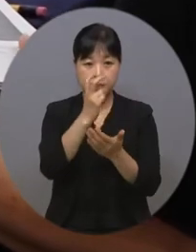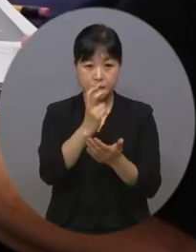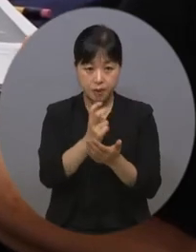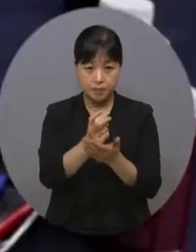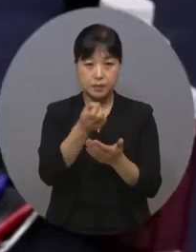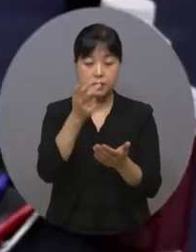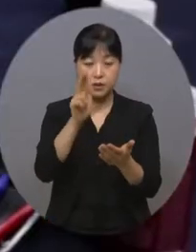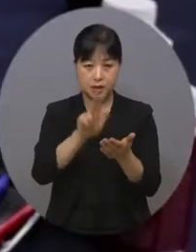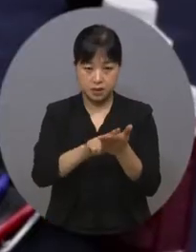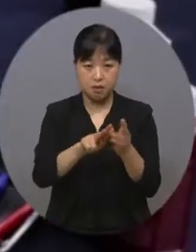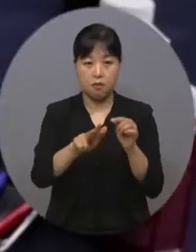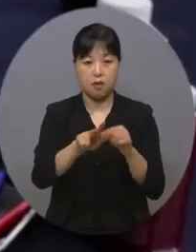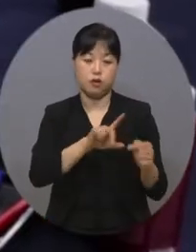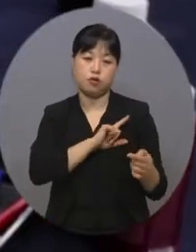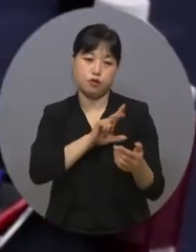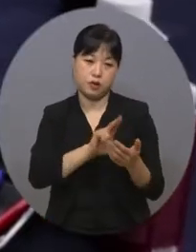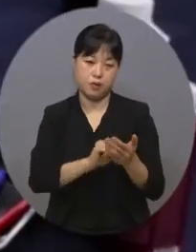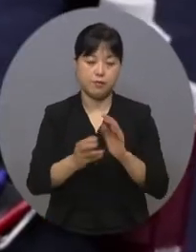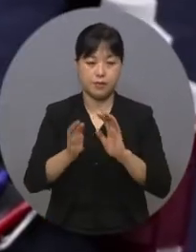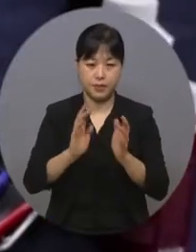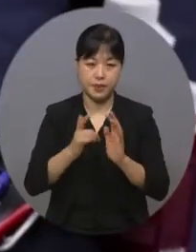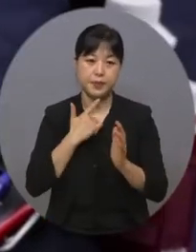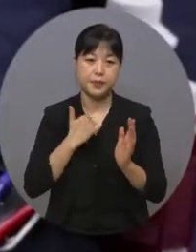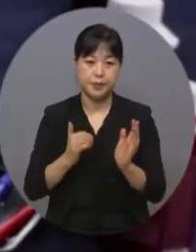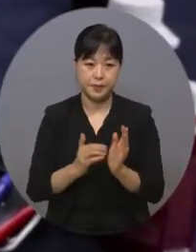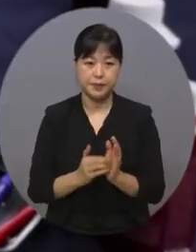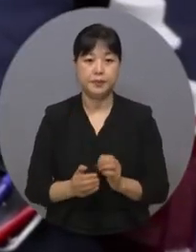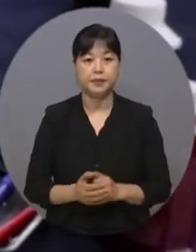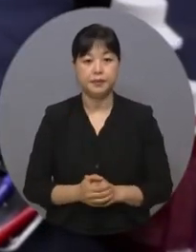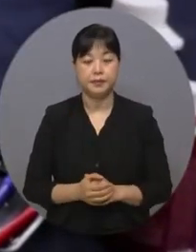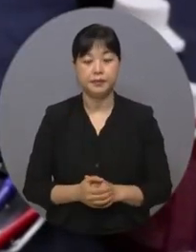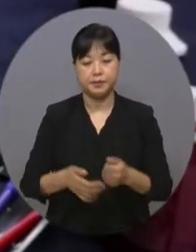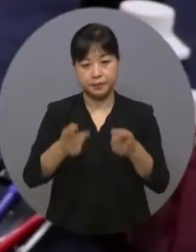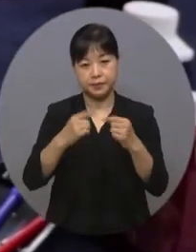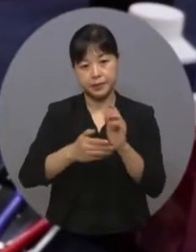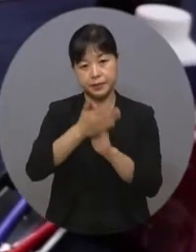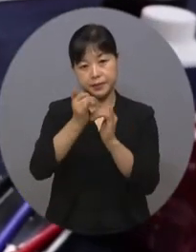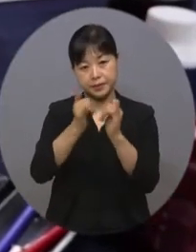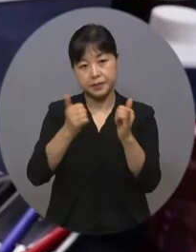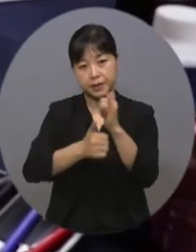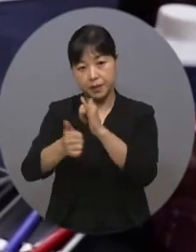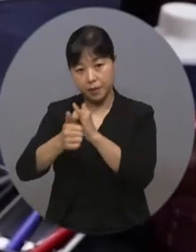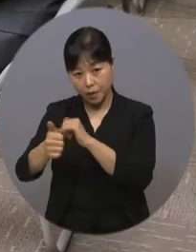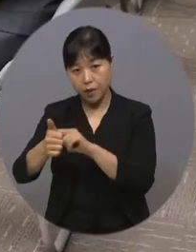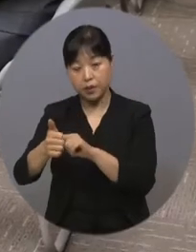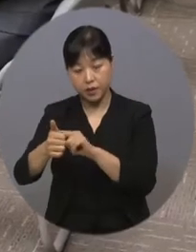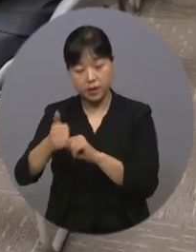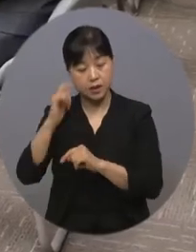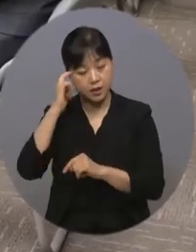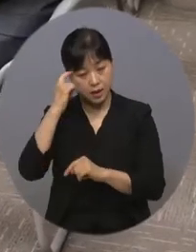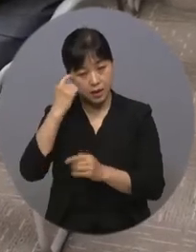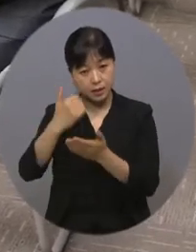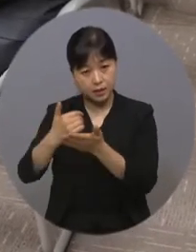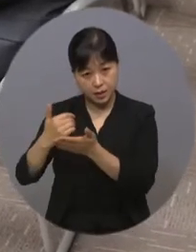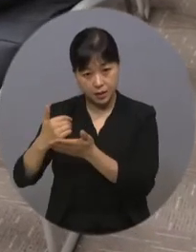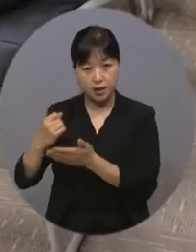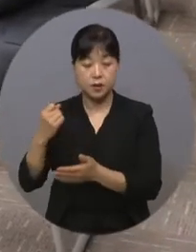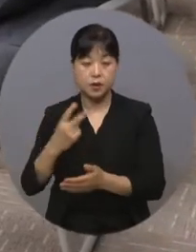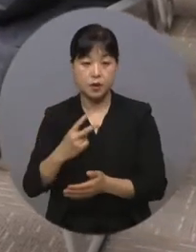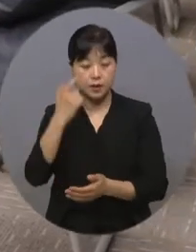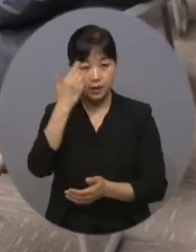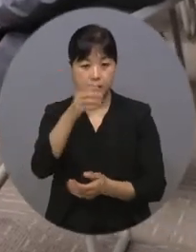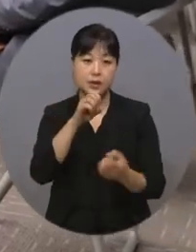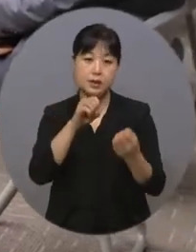주제로 열띤 토론을 펼쳤고 참석한 시민 대표들의 의견 개진과